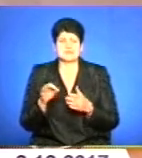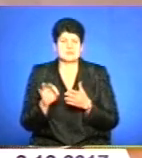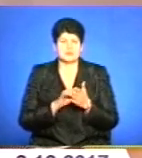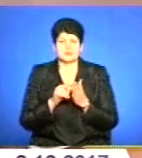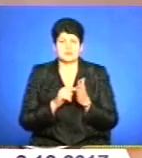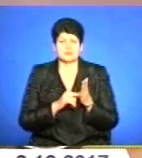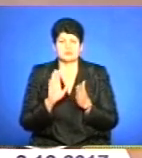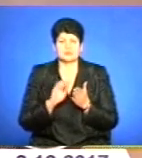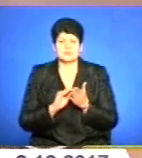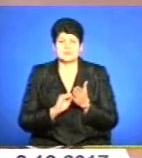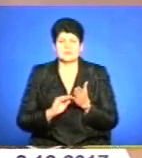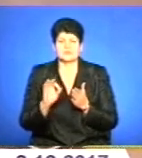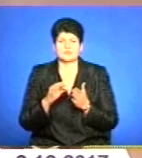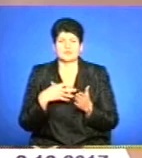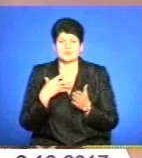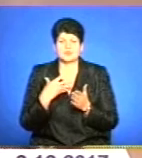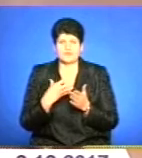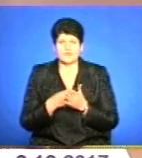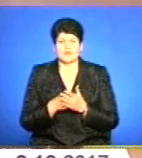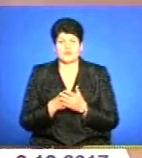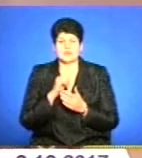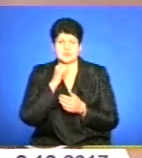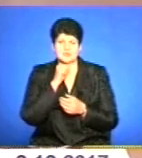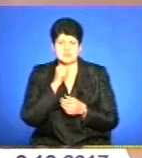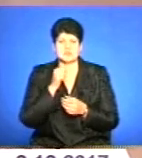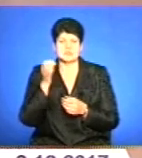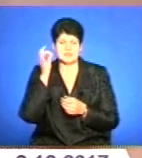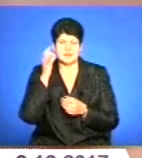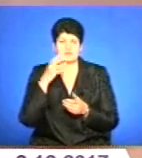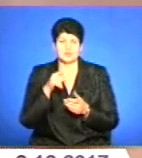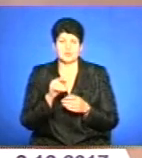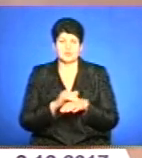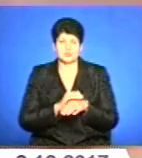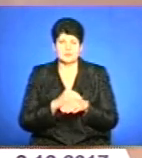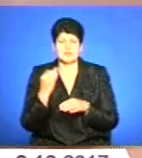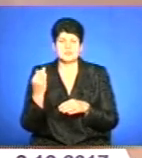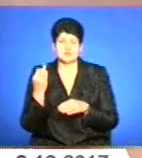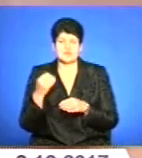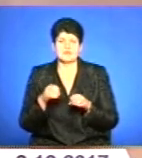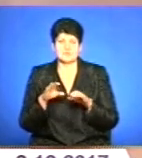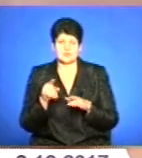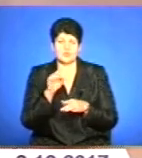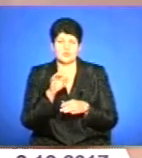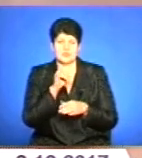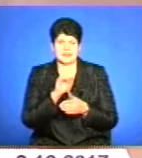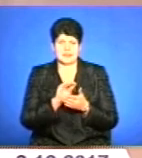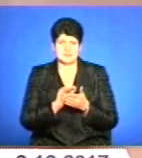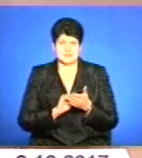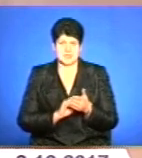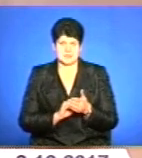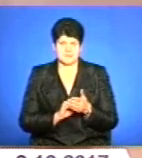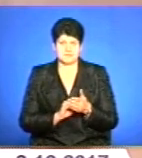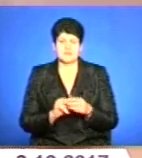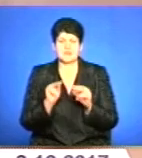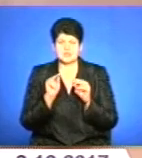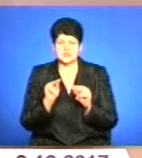писати про свого покійного дідуся. Згадав його добру історію, який мені колись розказував в дитинстві, і вирішив про них написати.